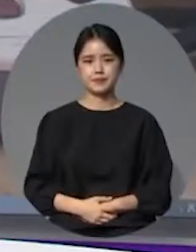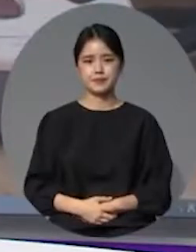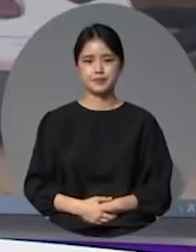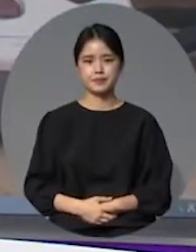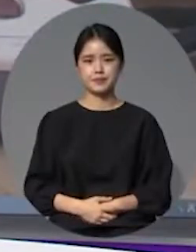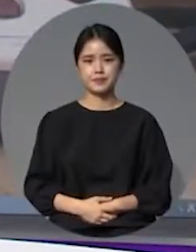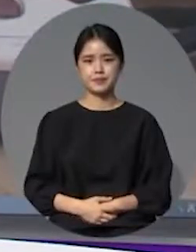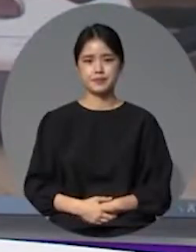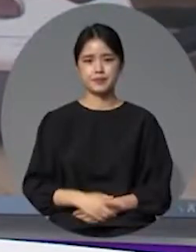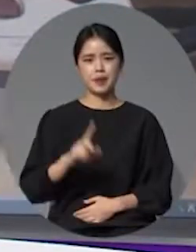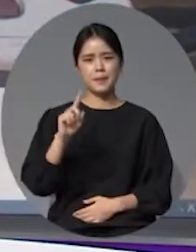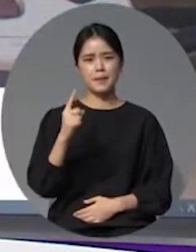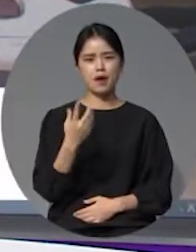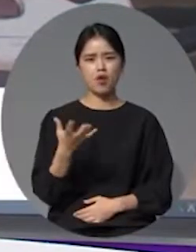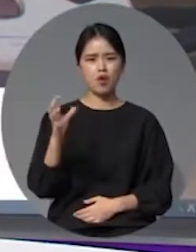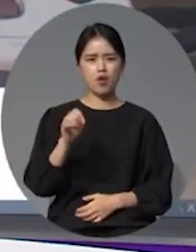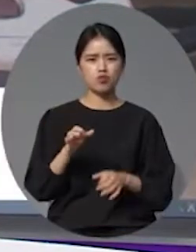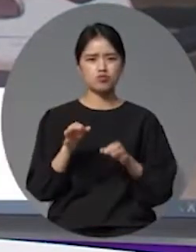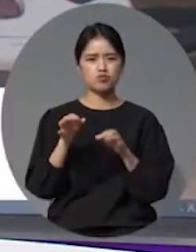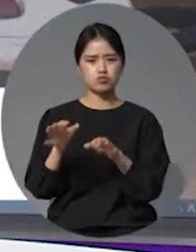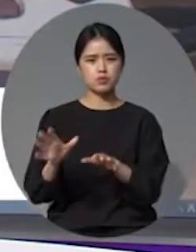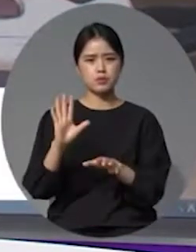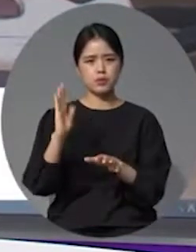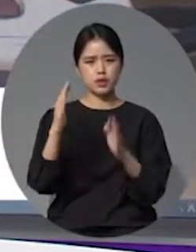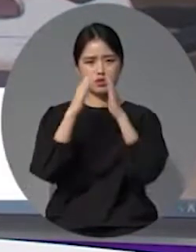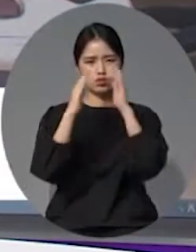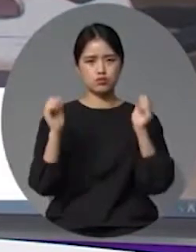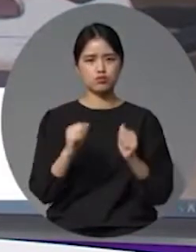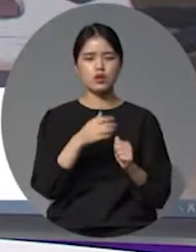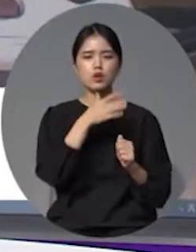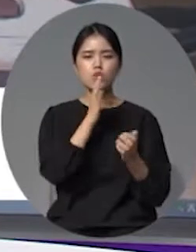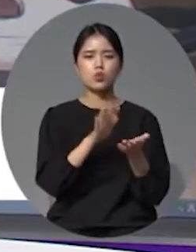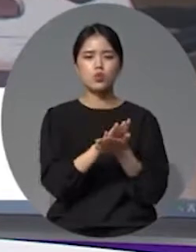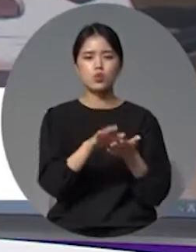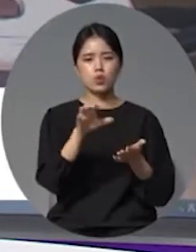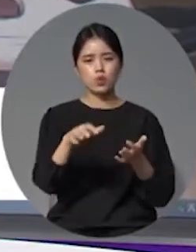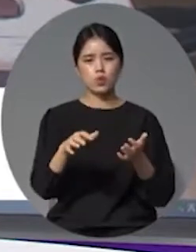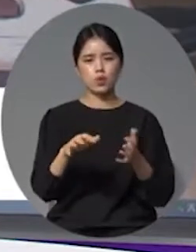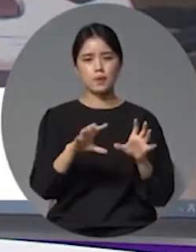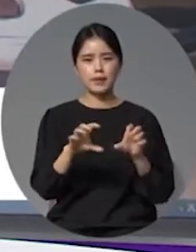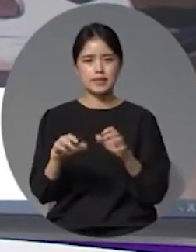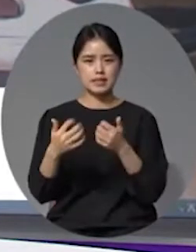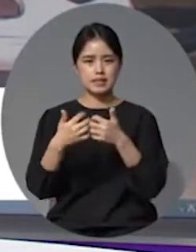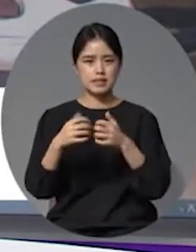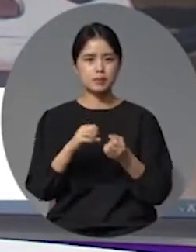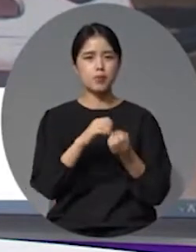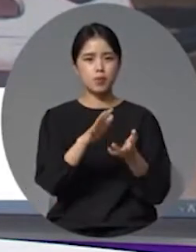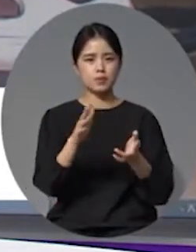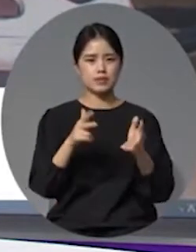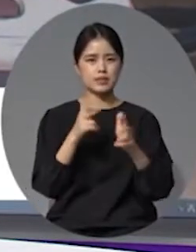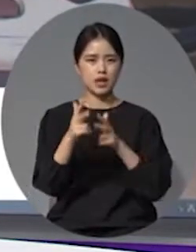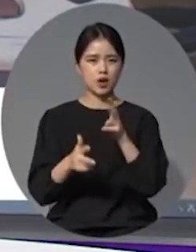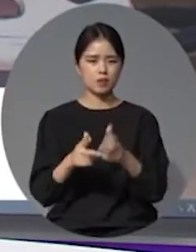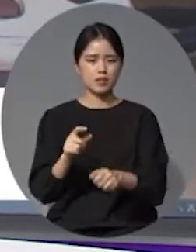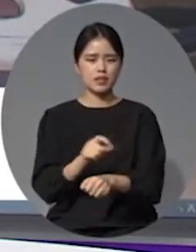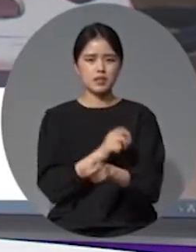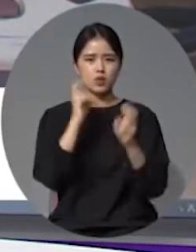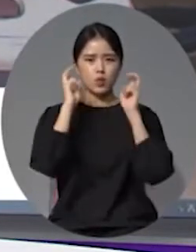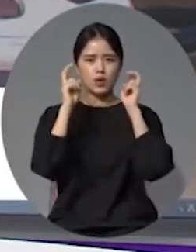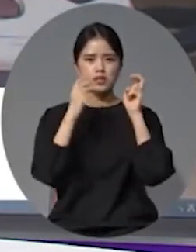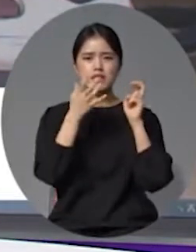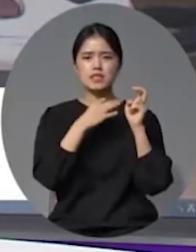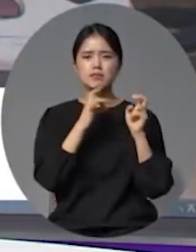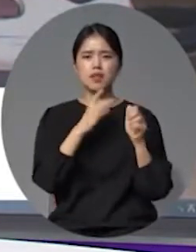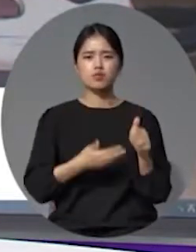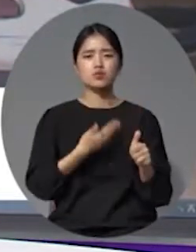네, 다음 뉴스입니다. 100억 원이 넘게 투입된 전라북도의 경로당 마사지기 보급 사업이 이 특정 업체 배만 불렸다라는 보도를